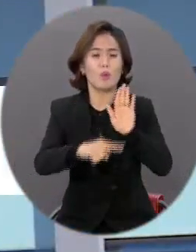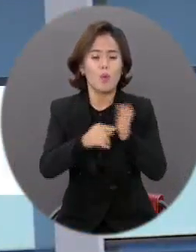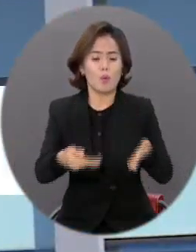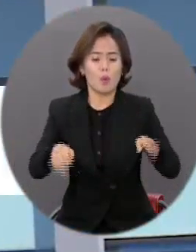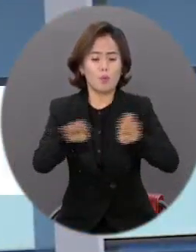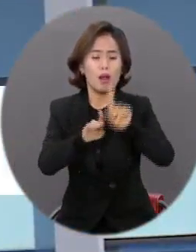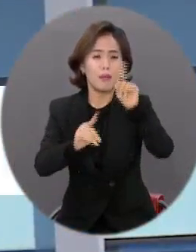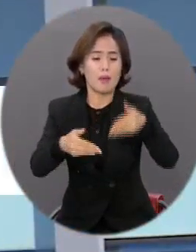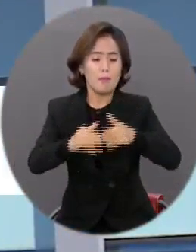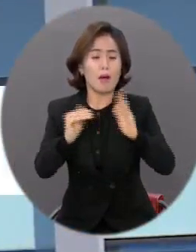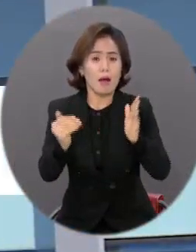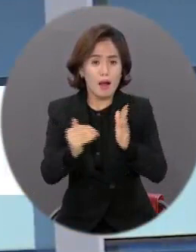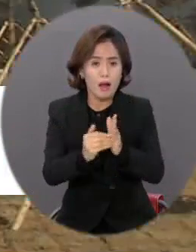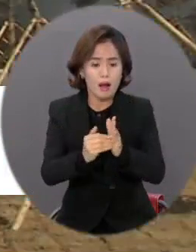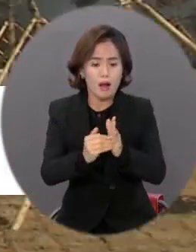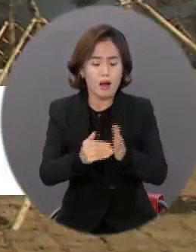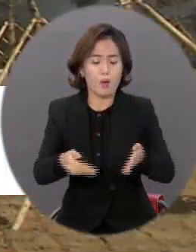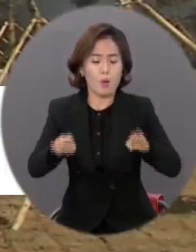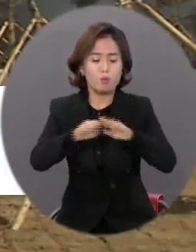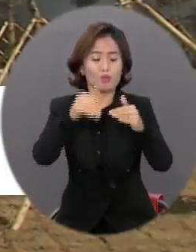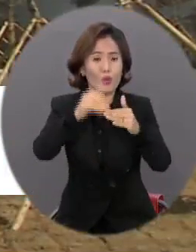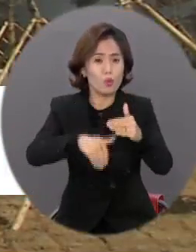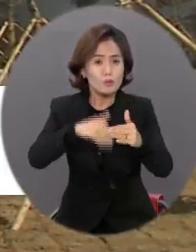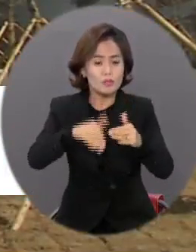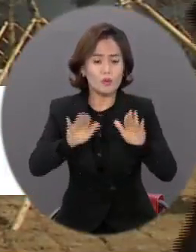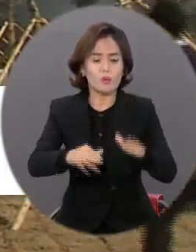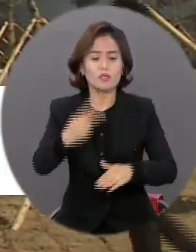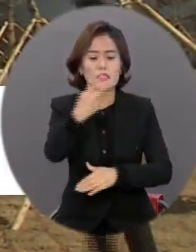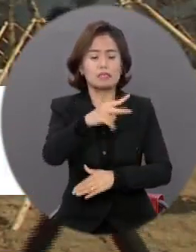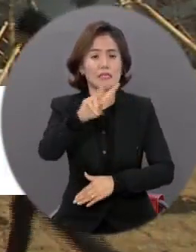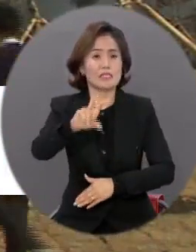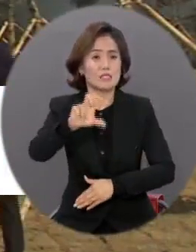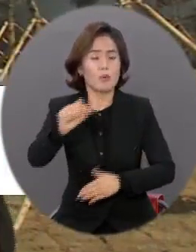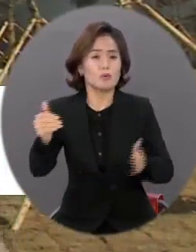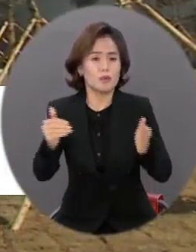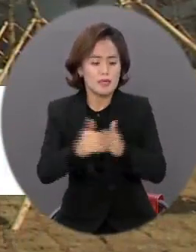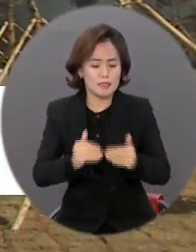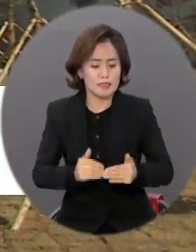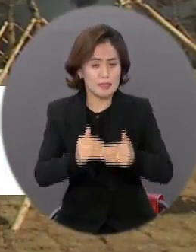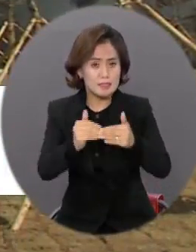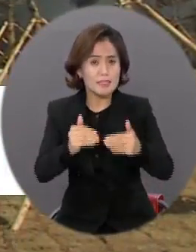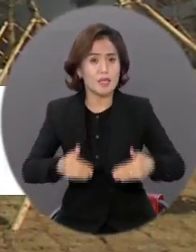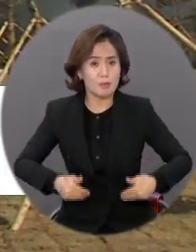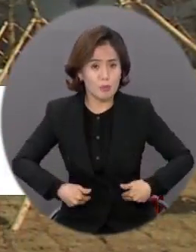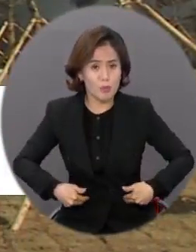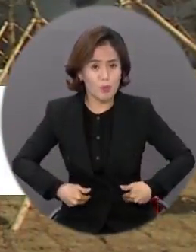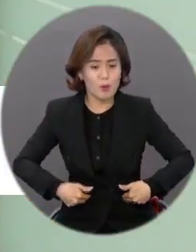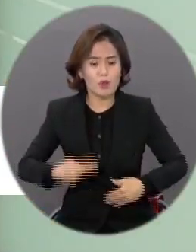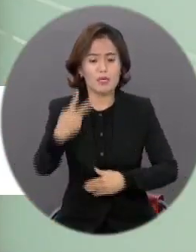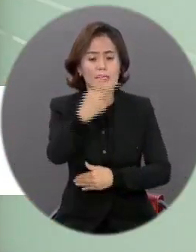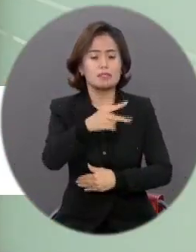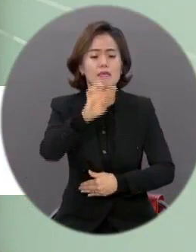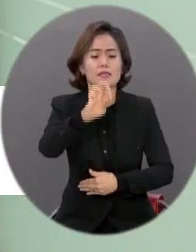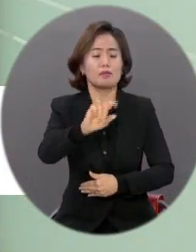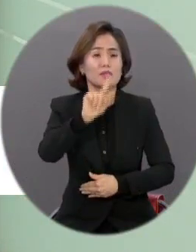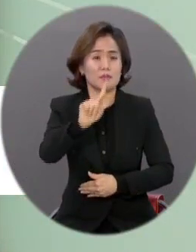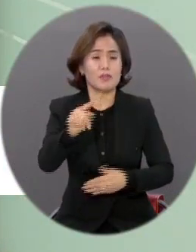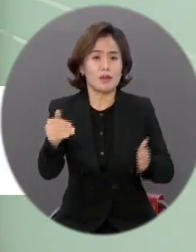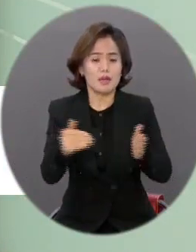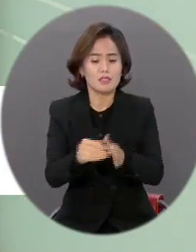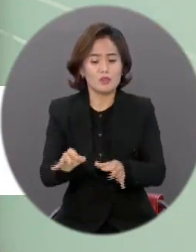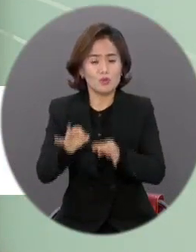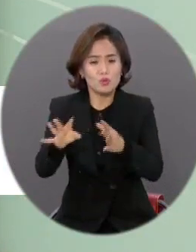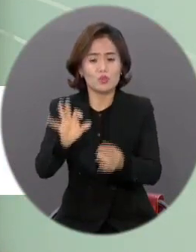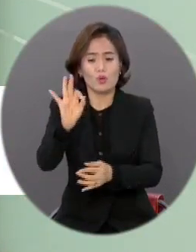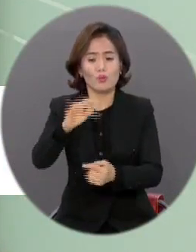건물 한 개만 조성된 에너지공대 건물 공사는 오는 2025년까지 진행해야 하고 2031년까지